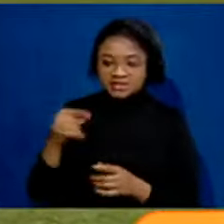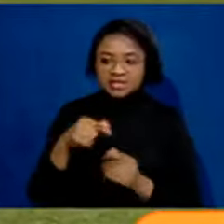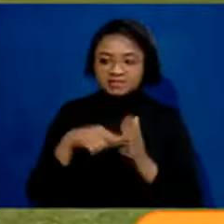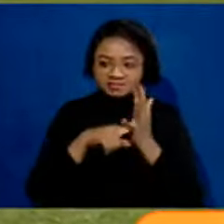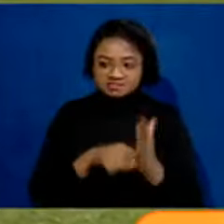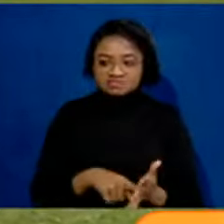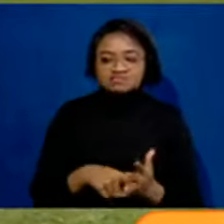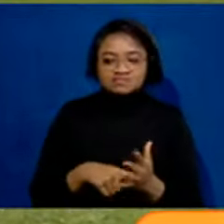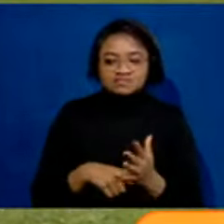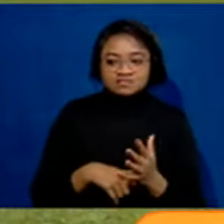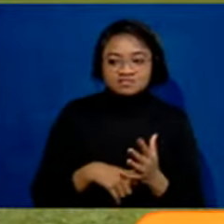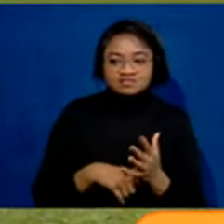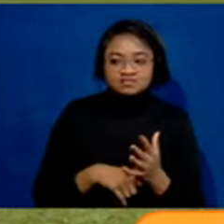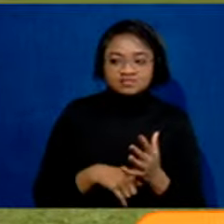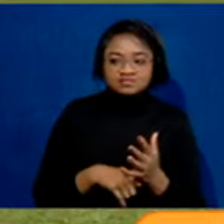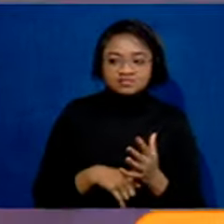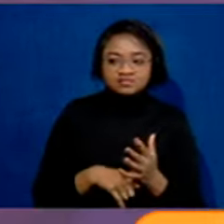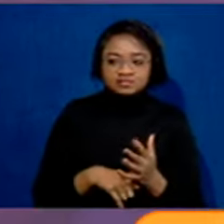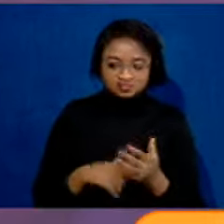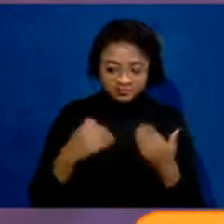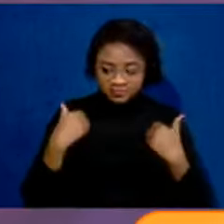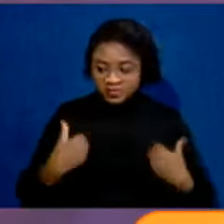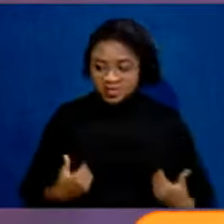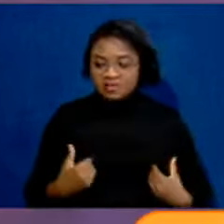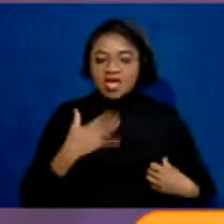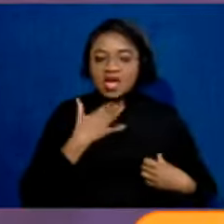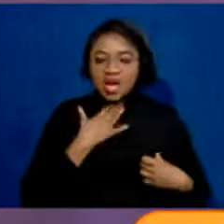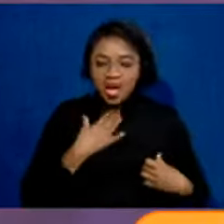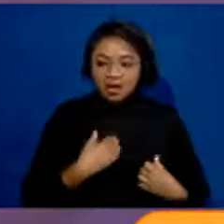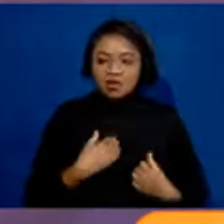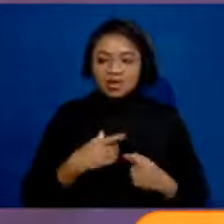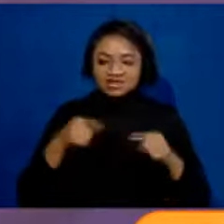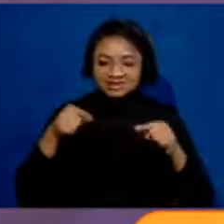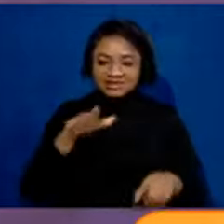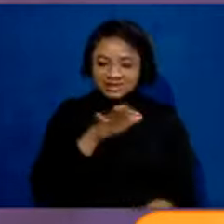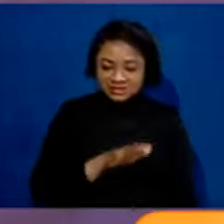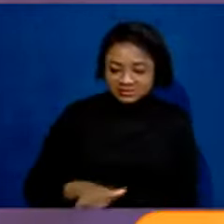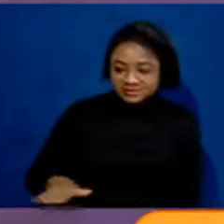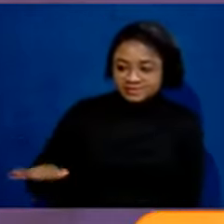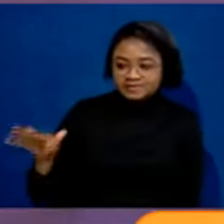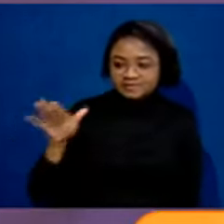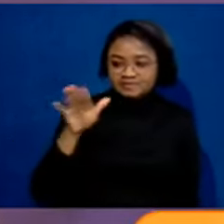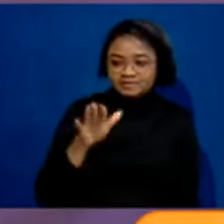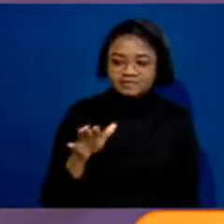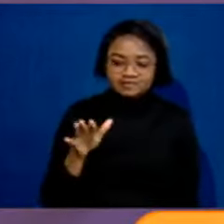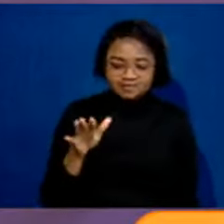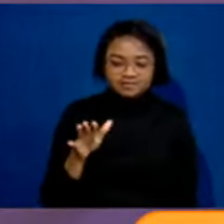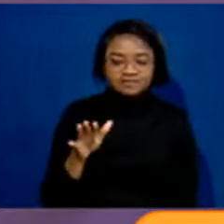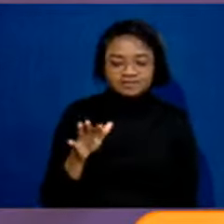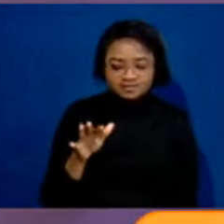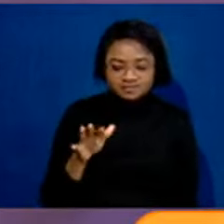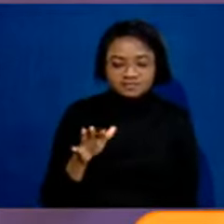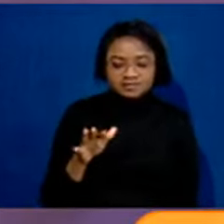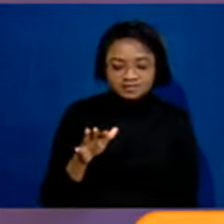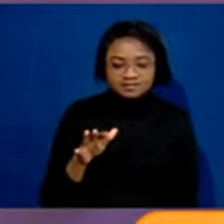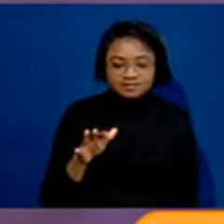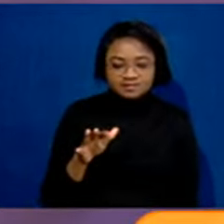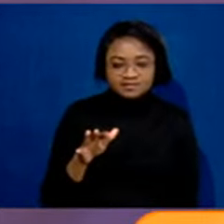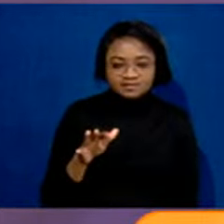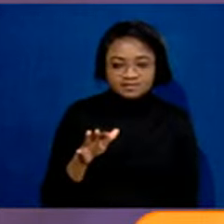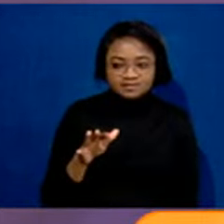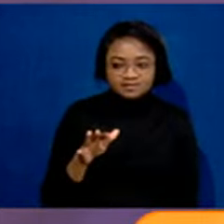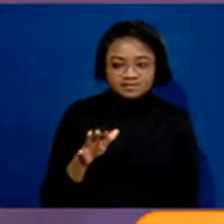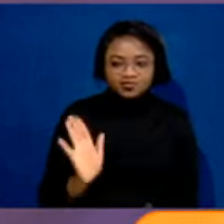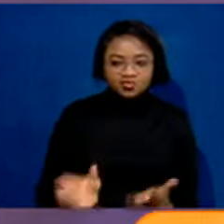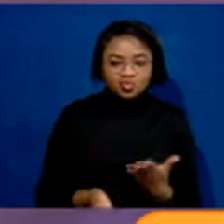hisa serikalini. I want this region to deliver a decisive vote for President William